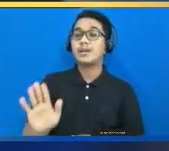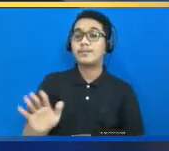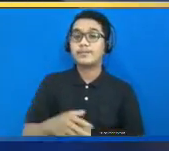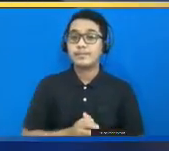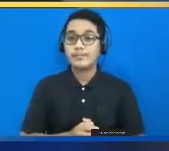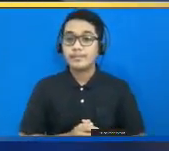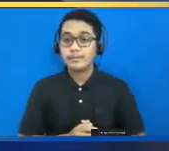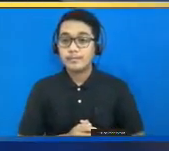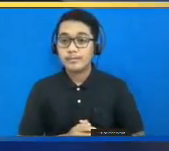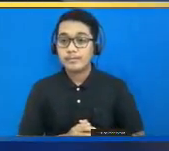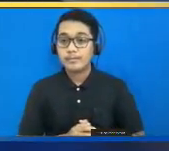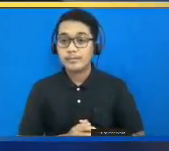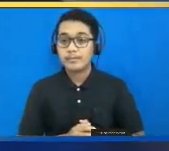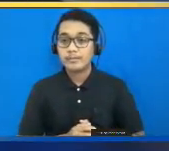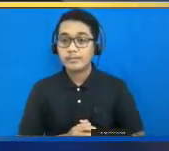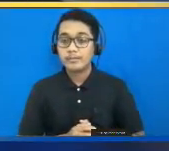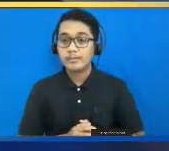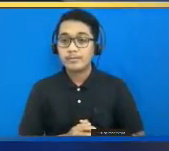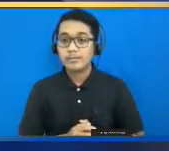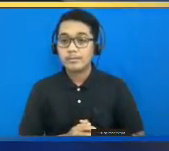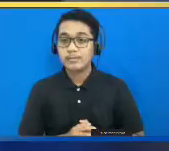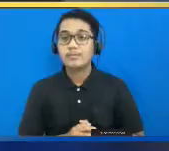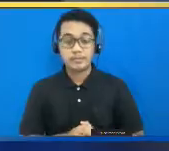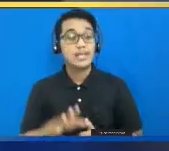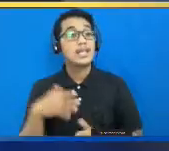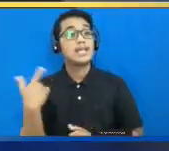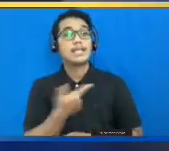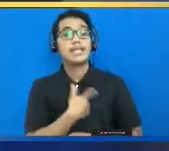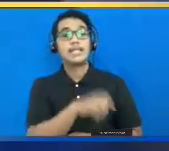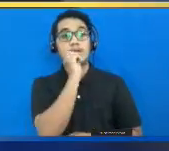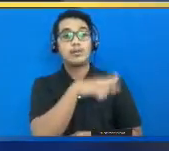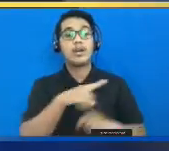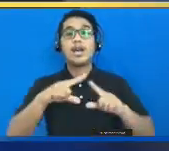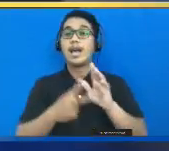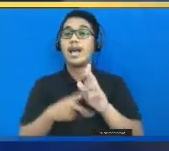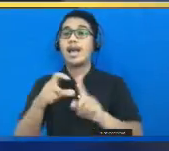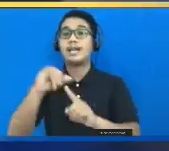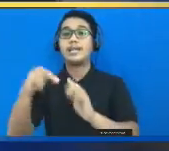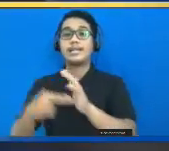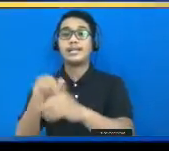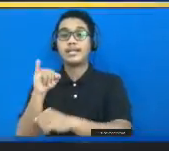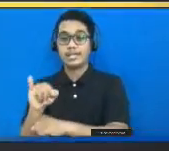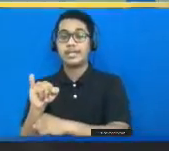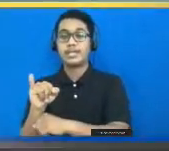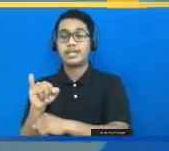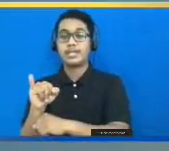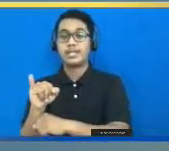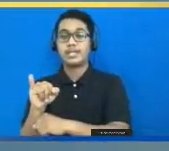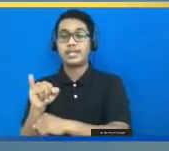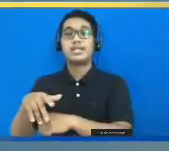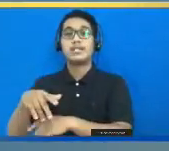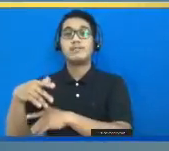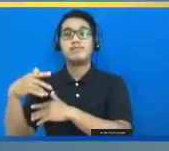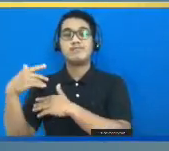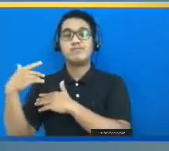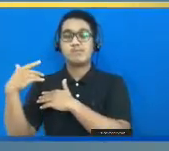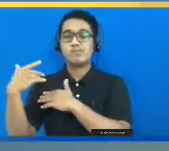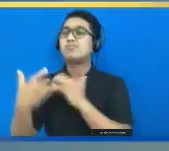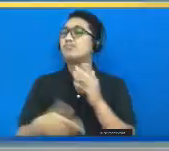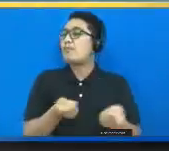sebelum memasuki diskusi kita sapa dulu mbak Andini Effendi yang akan menjadi moderator kita pada pagi hari